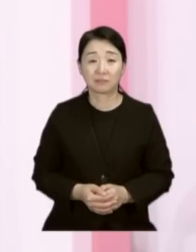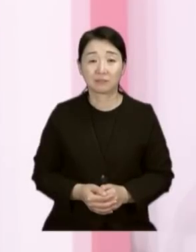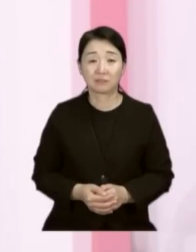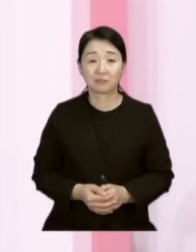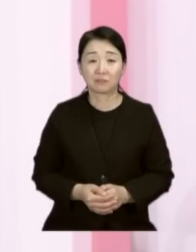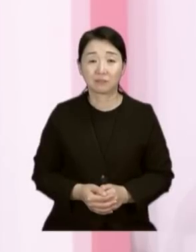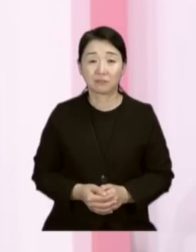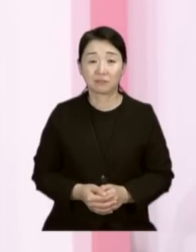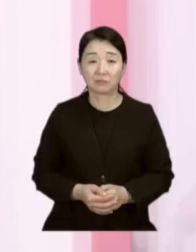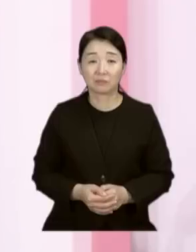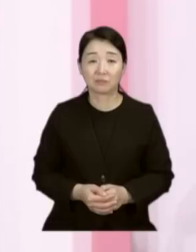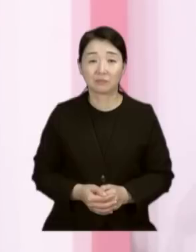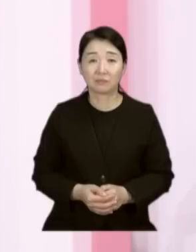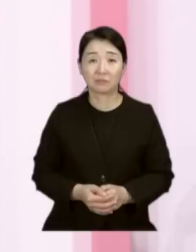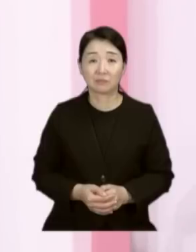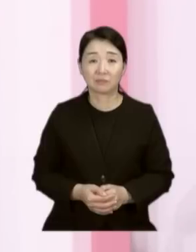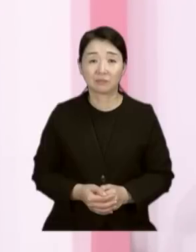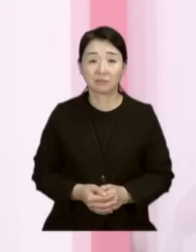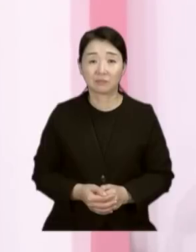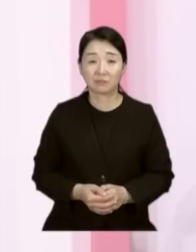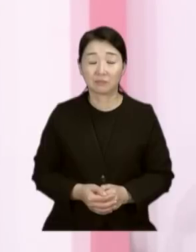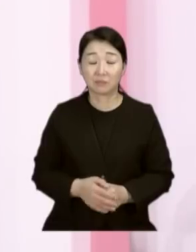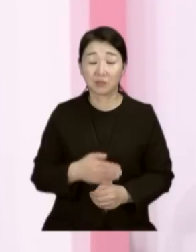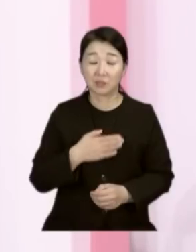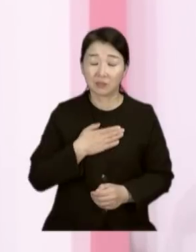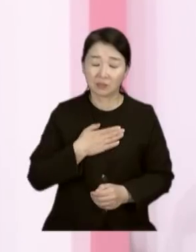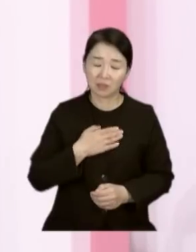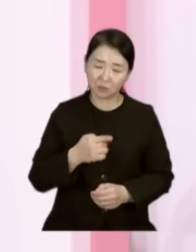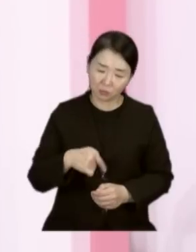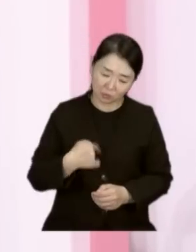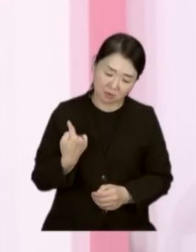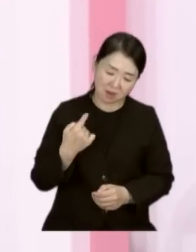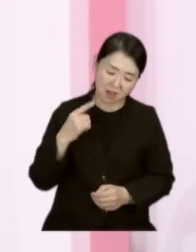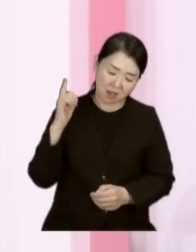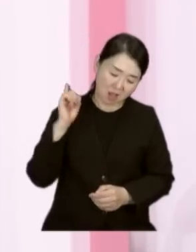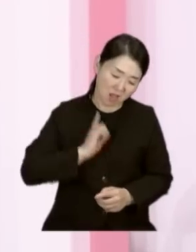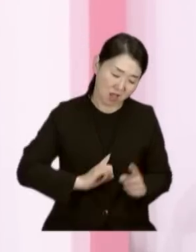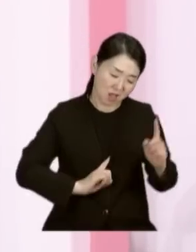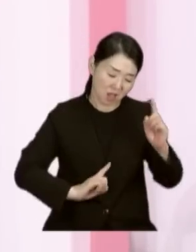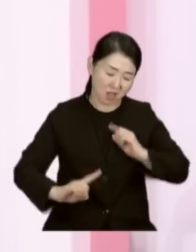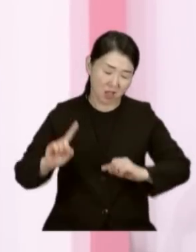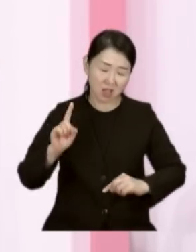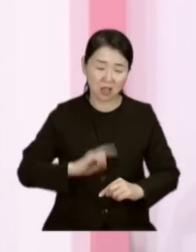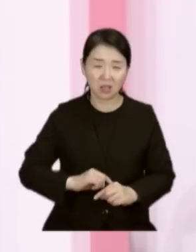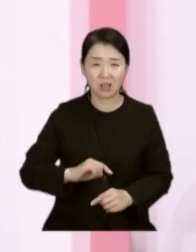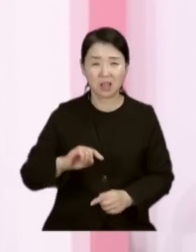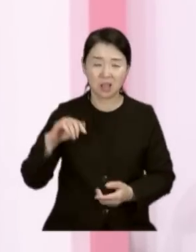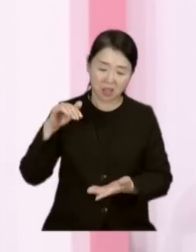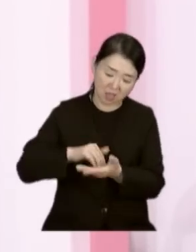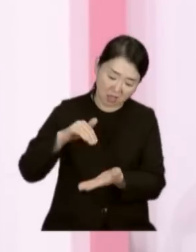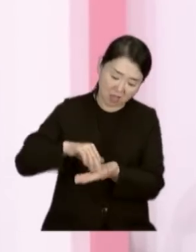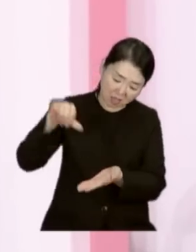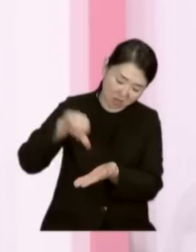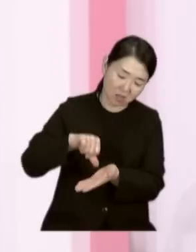그랬구나. 그래서 제 자신을 너무 질책했어요. 네가 이러고 너